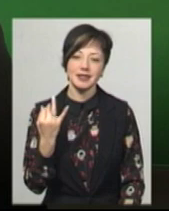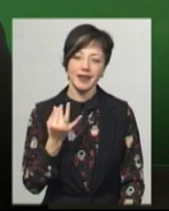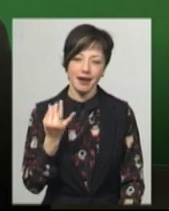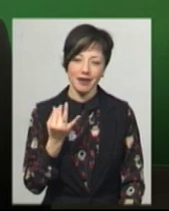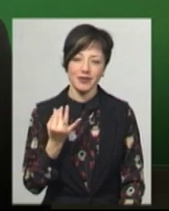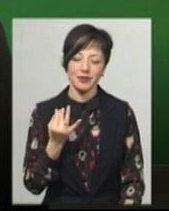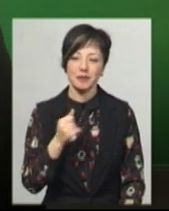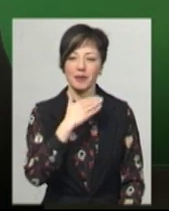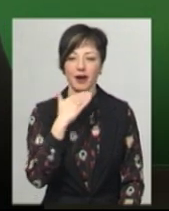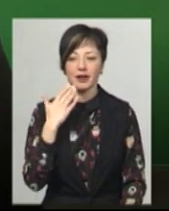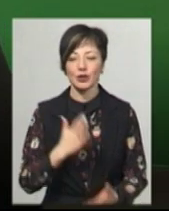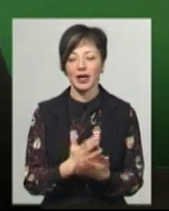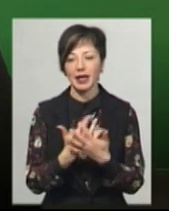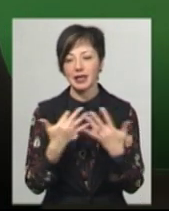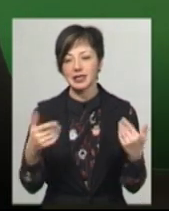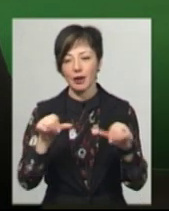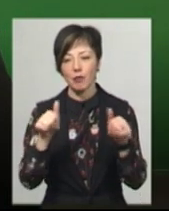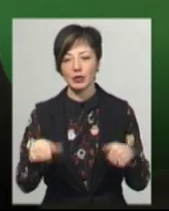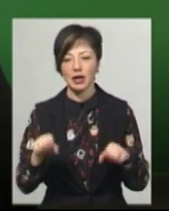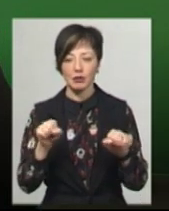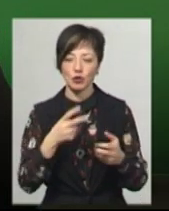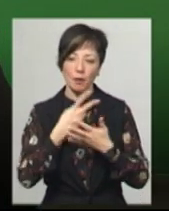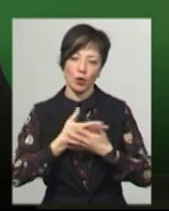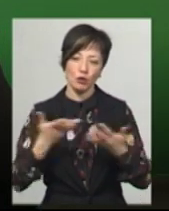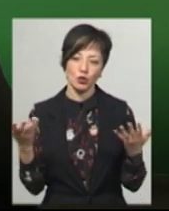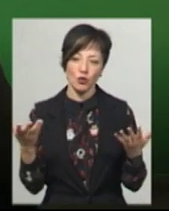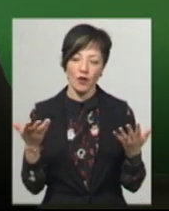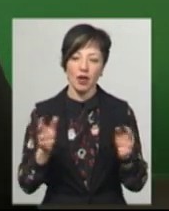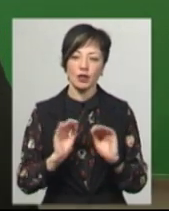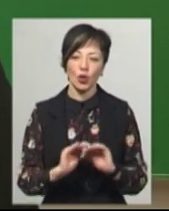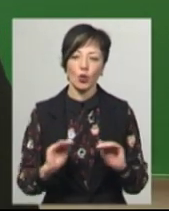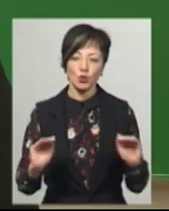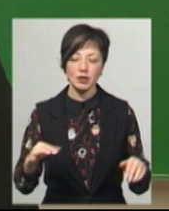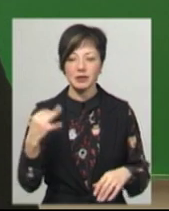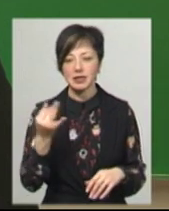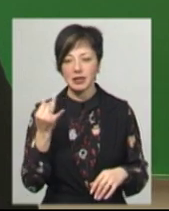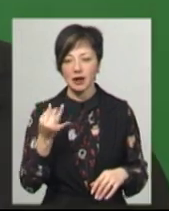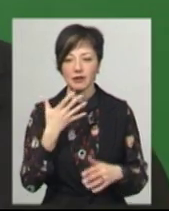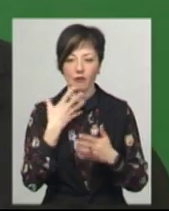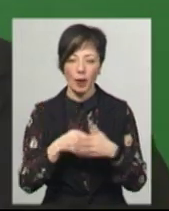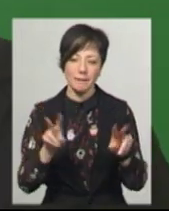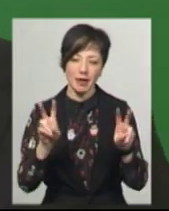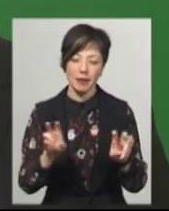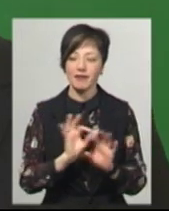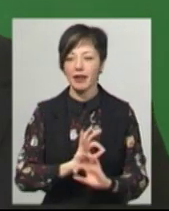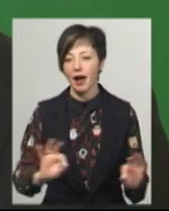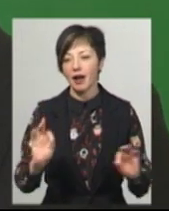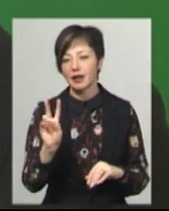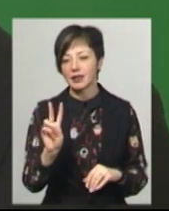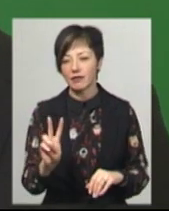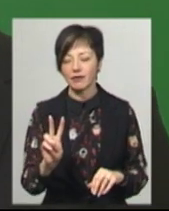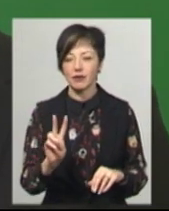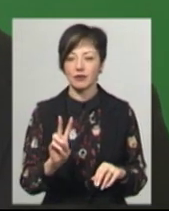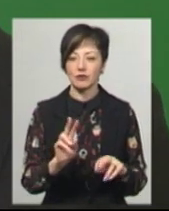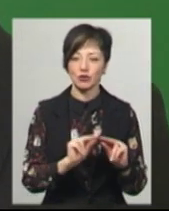тому що багато є різних моделей, які можна продемонструвати учням і зацікавити своїм предметом. В ідеалі там двоє